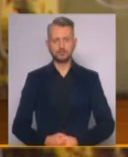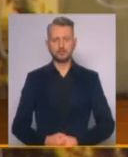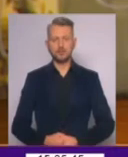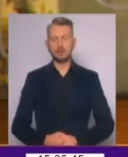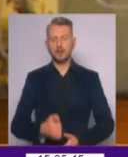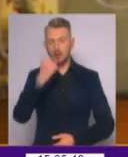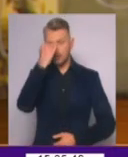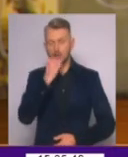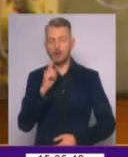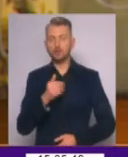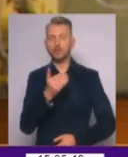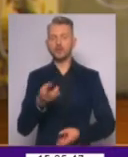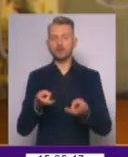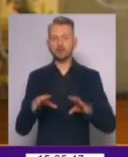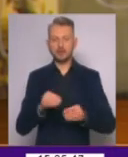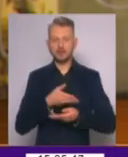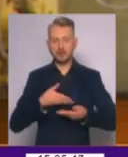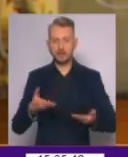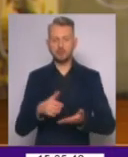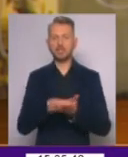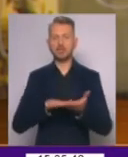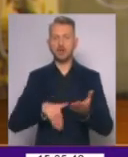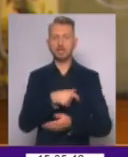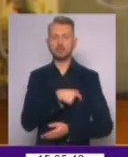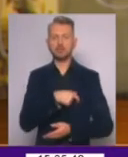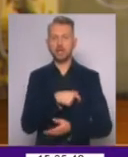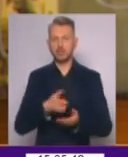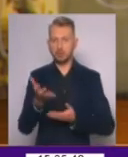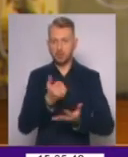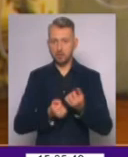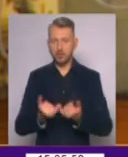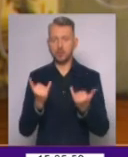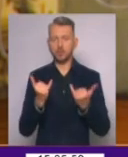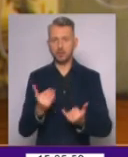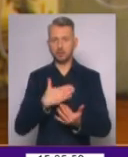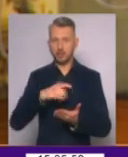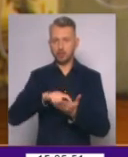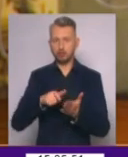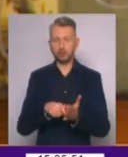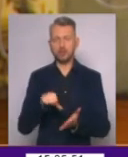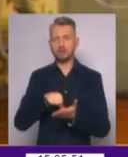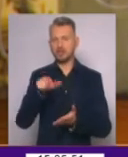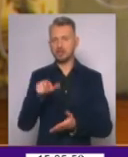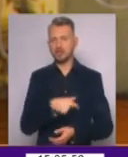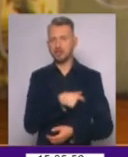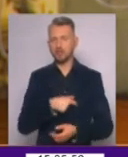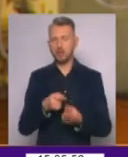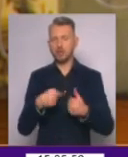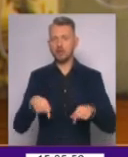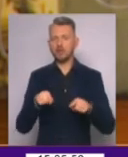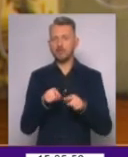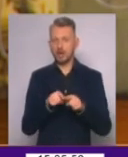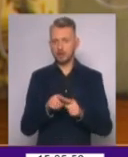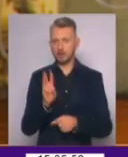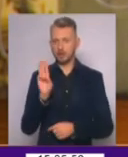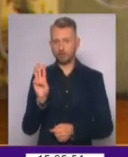Я дякую за те, що ви залишаєтеся з нами. Триває ефір депутатської приймальні. Я нагадаю, сьогодні у нашій студії представник депутатської фракції